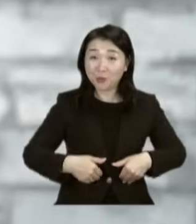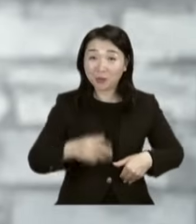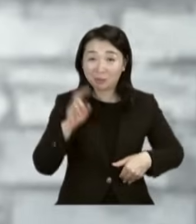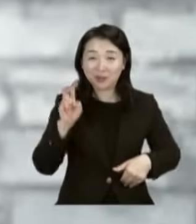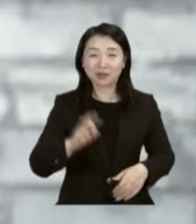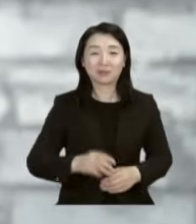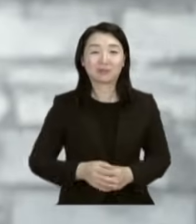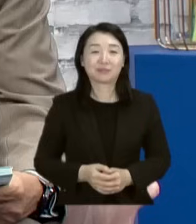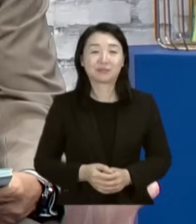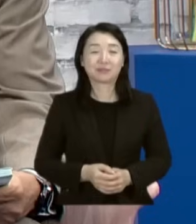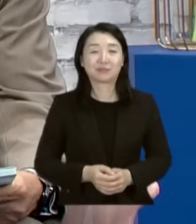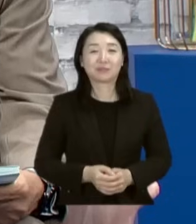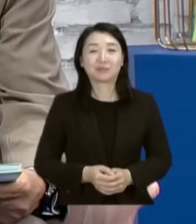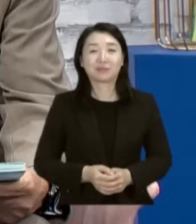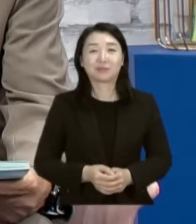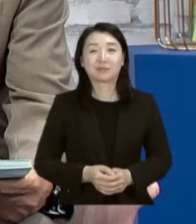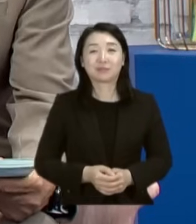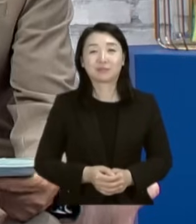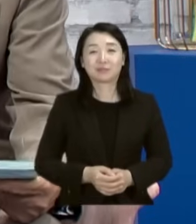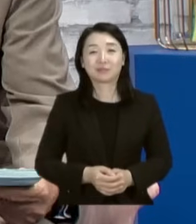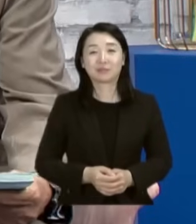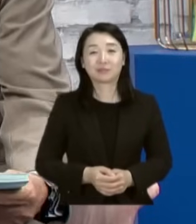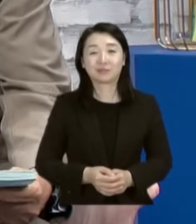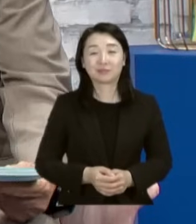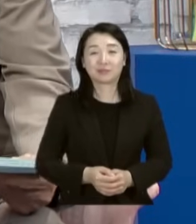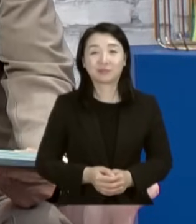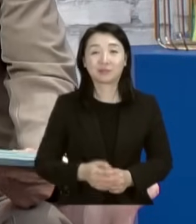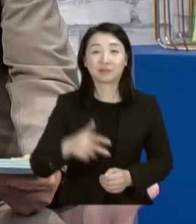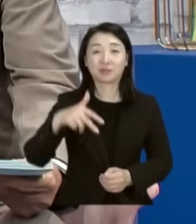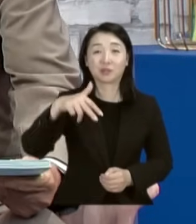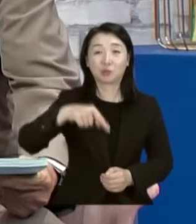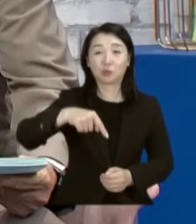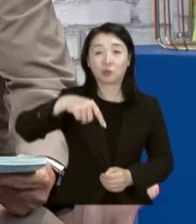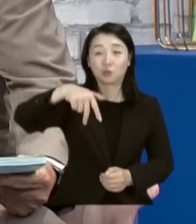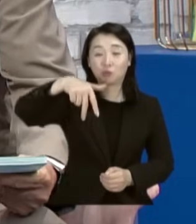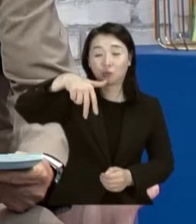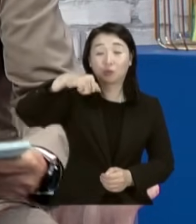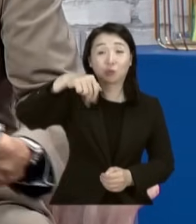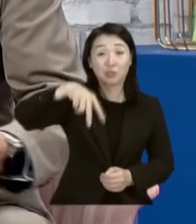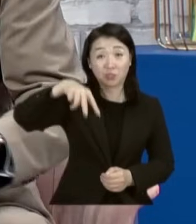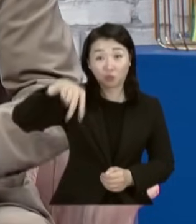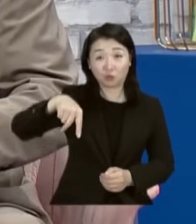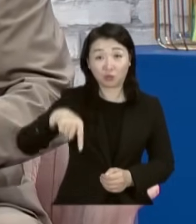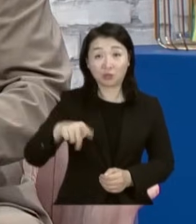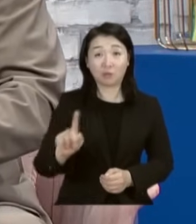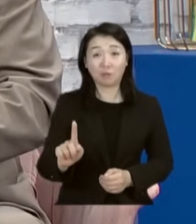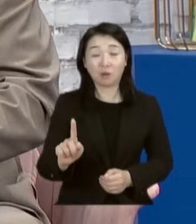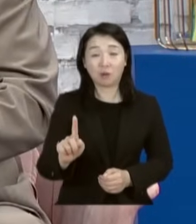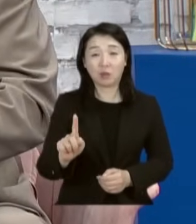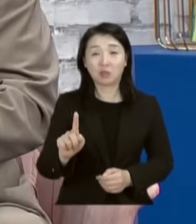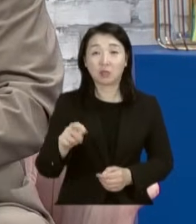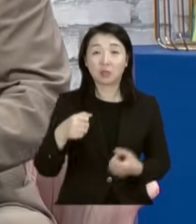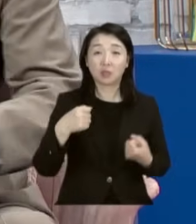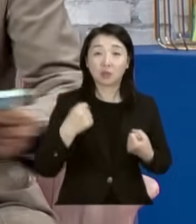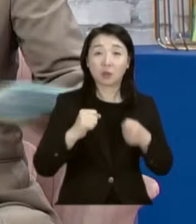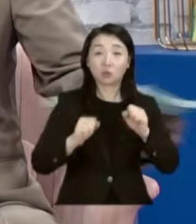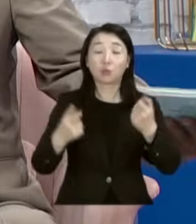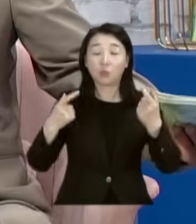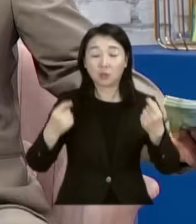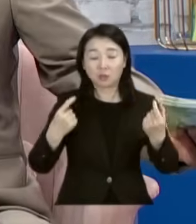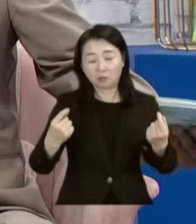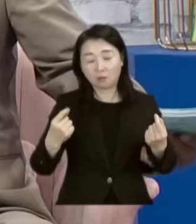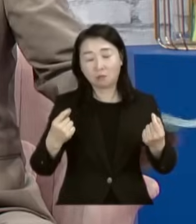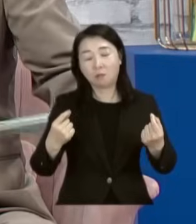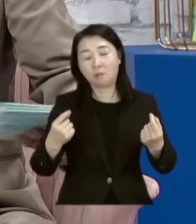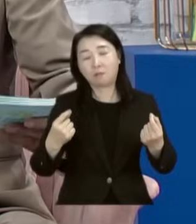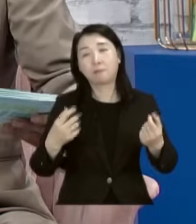그죠 예 보신 아니 왜냐면 사실은 주지 수가 지금이 지금 뭐라 그럴까 이렇게 태권 도장만 많이 생긴